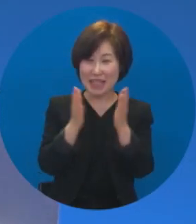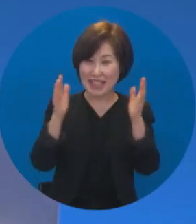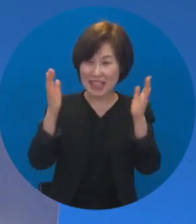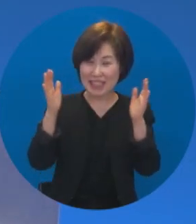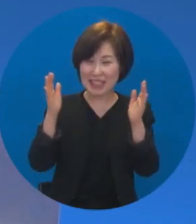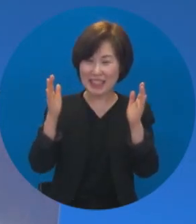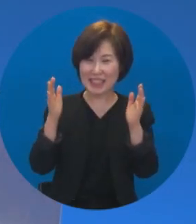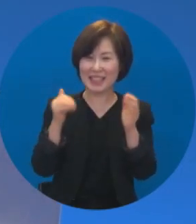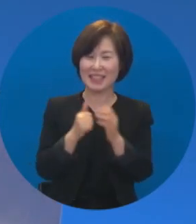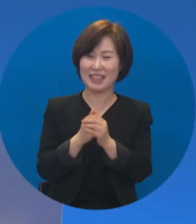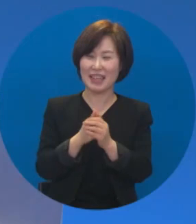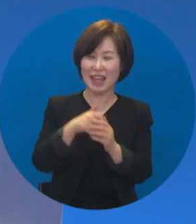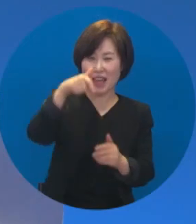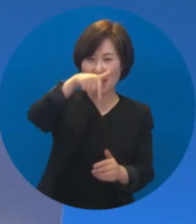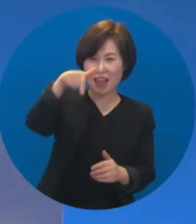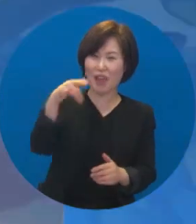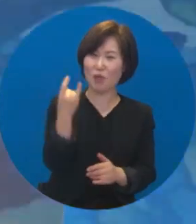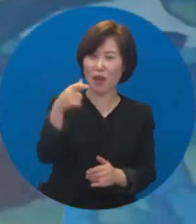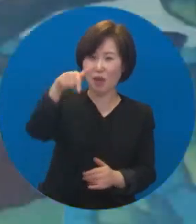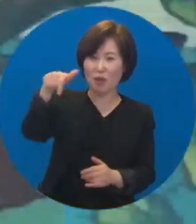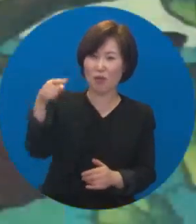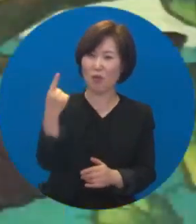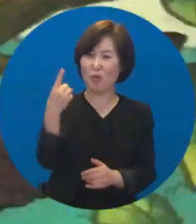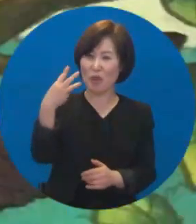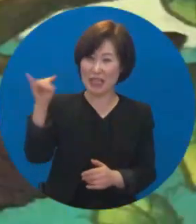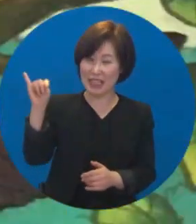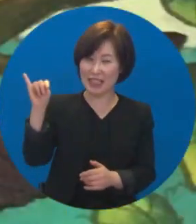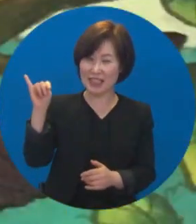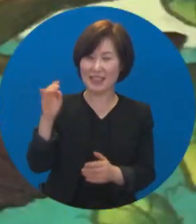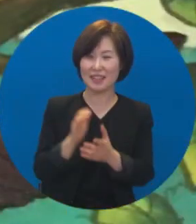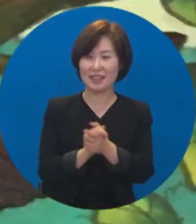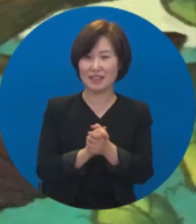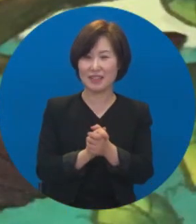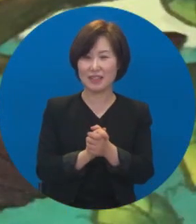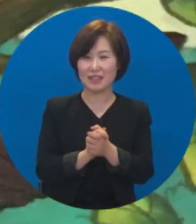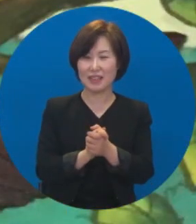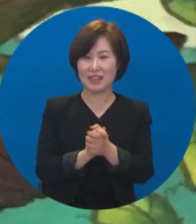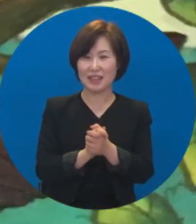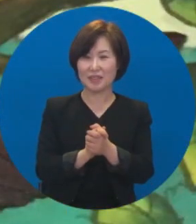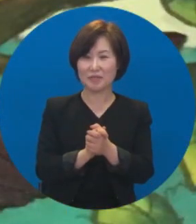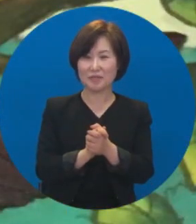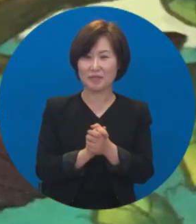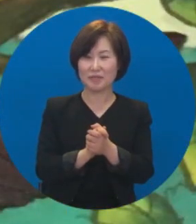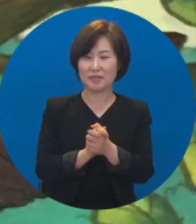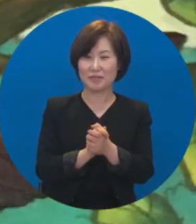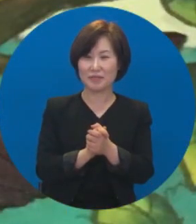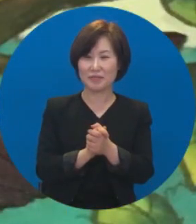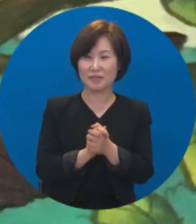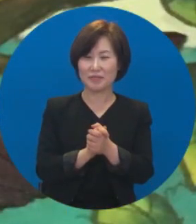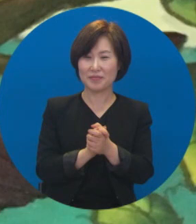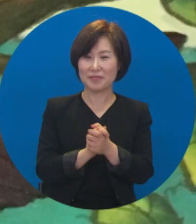반짝이는 꾀꼬리예요. 이미지를 보여주시겠어요? 꾀꼬리,